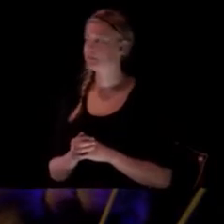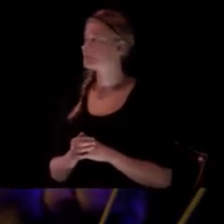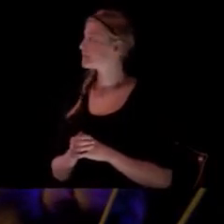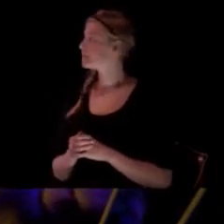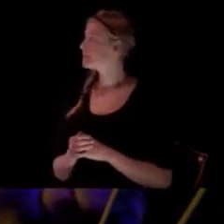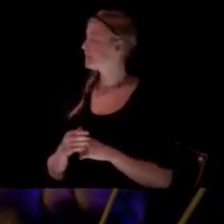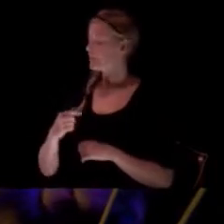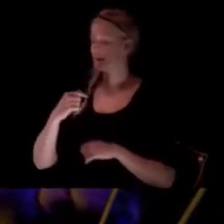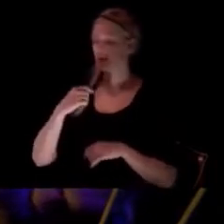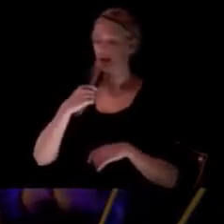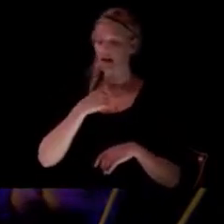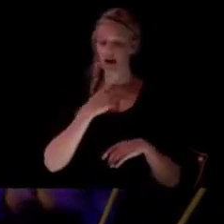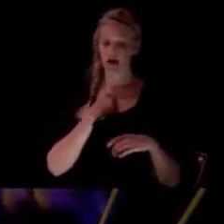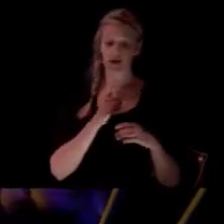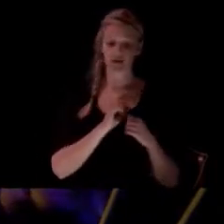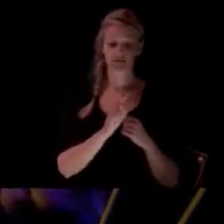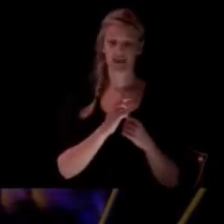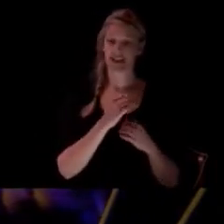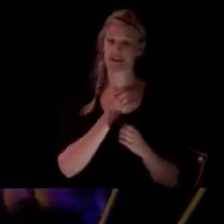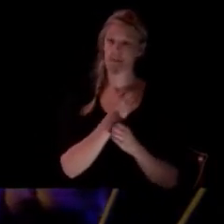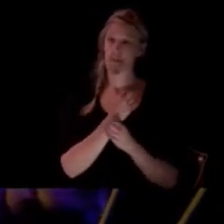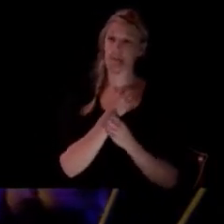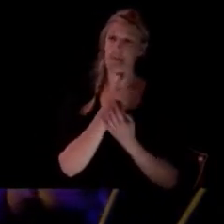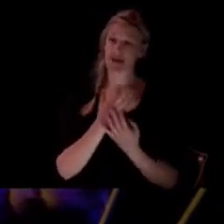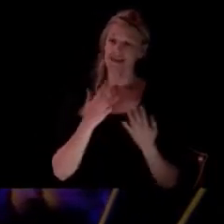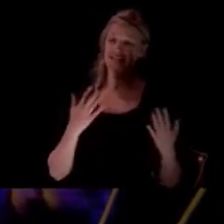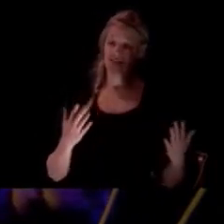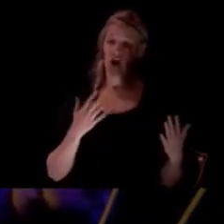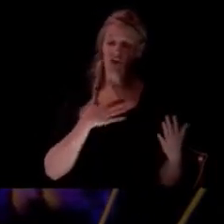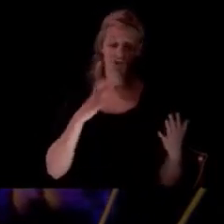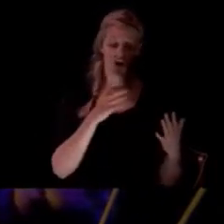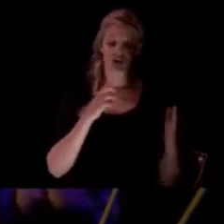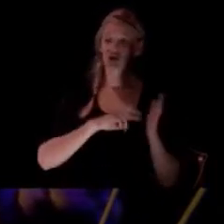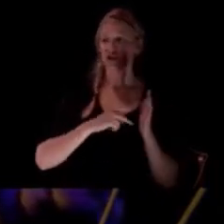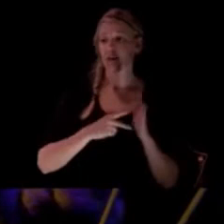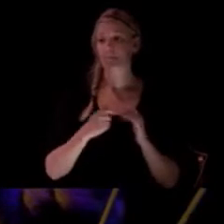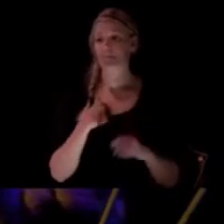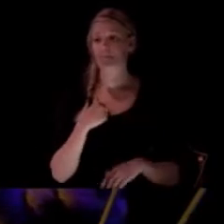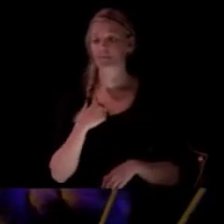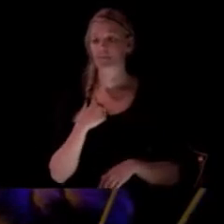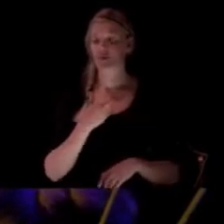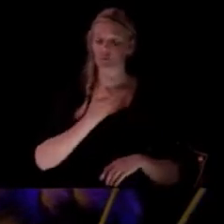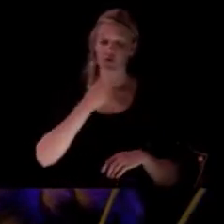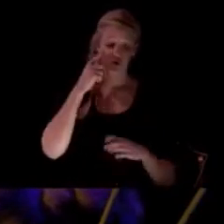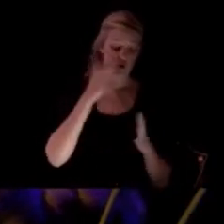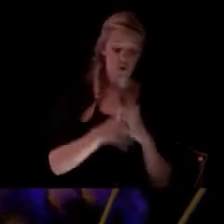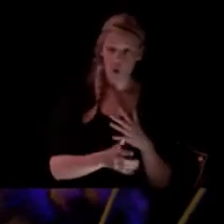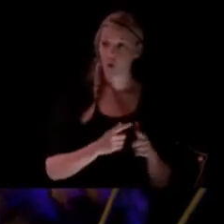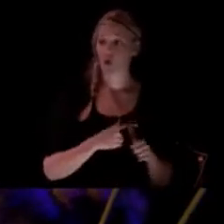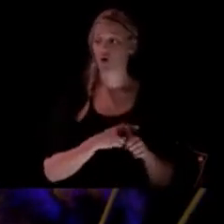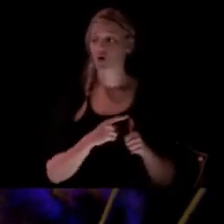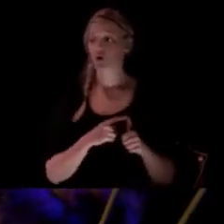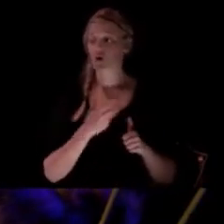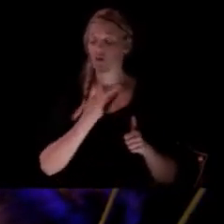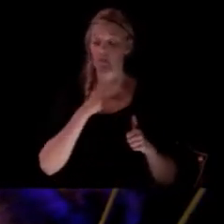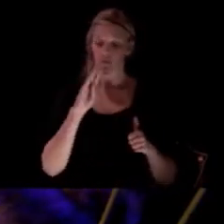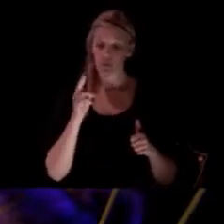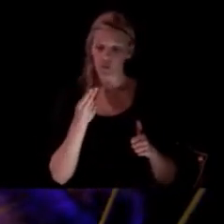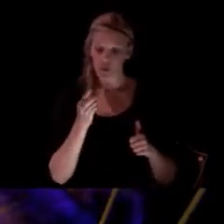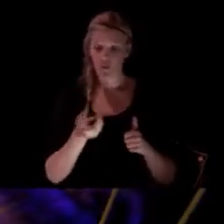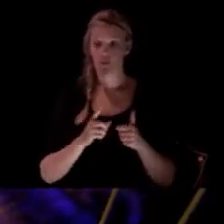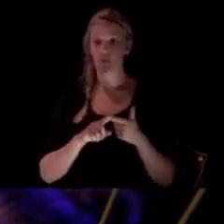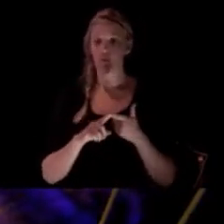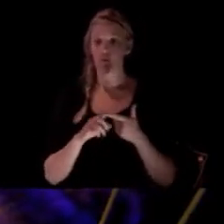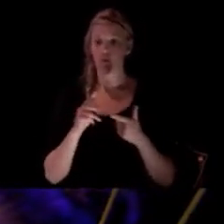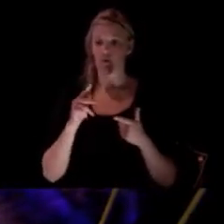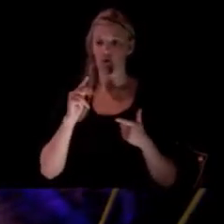Ja, jeg har vært innom det meste som, av systemet som har vært. Det har vært mye psykolog. Det har vært inne hos BUP, DUP